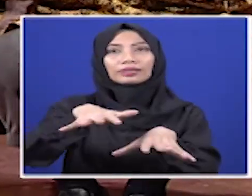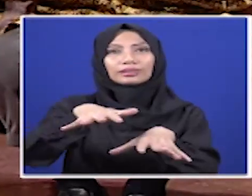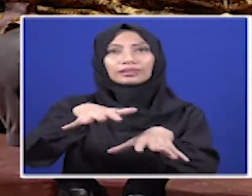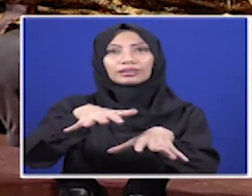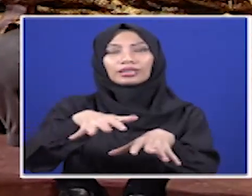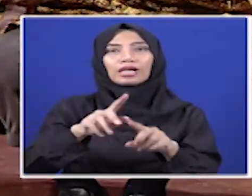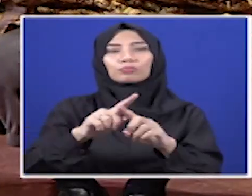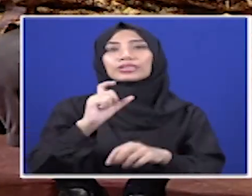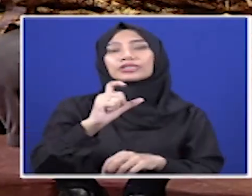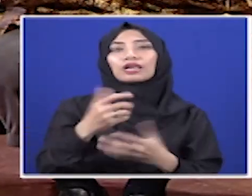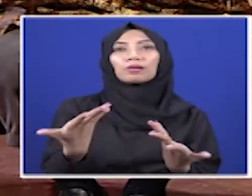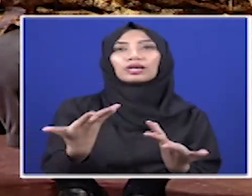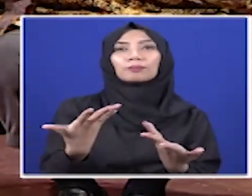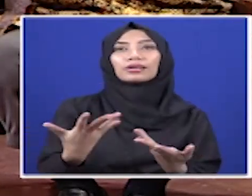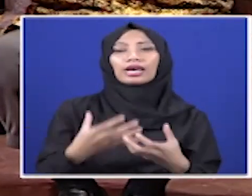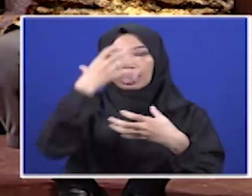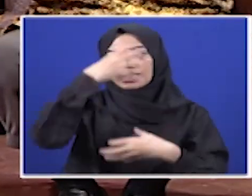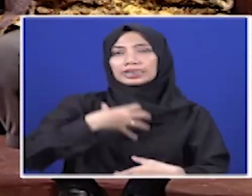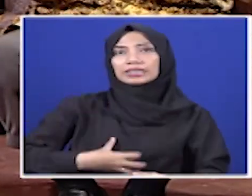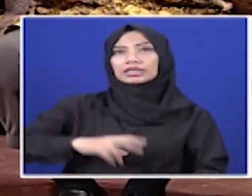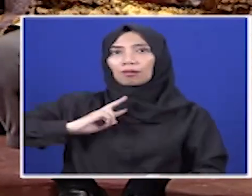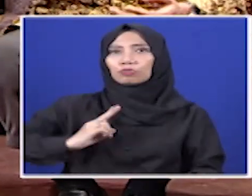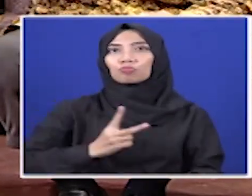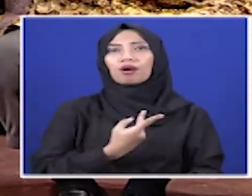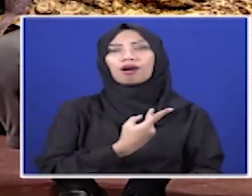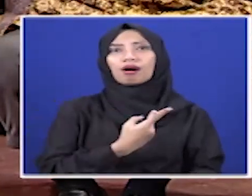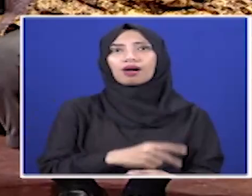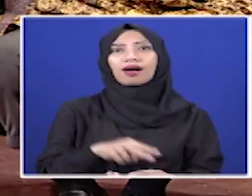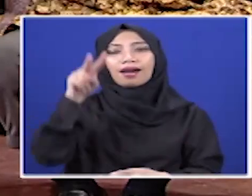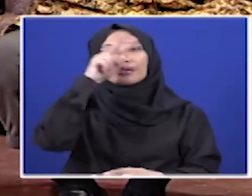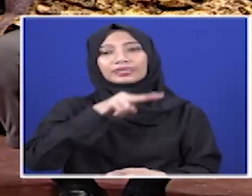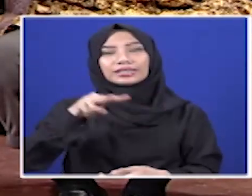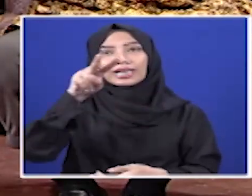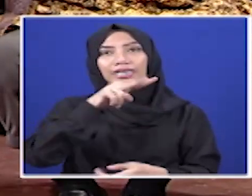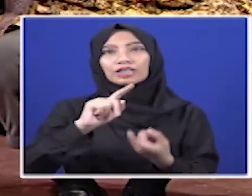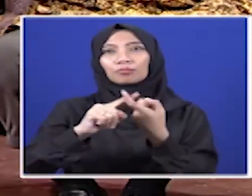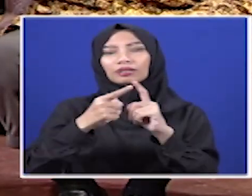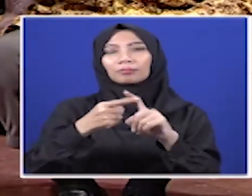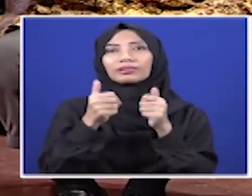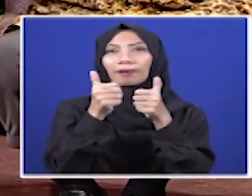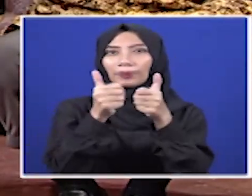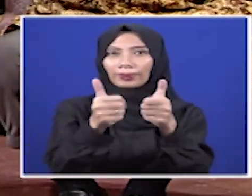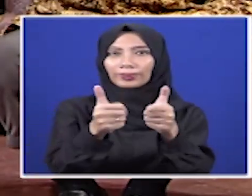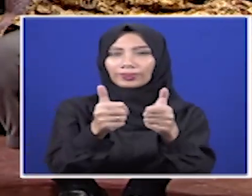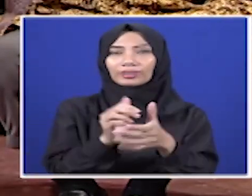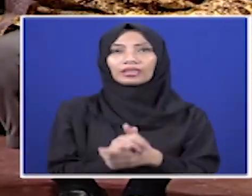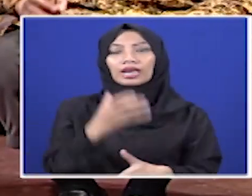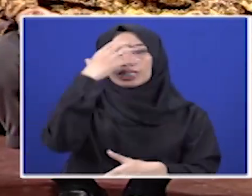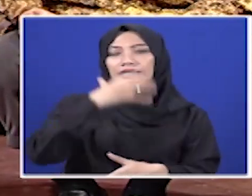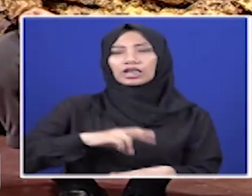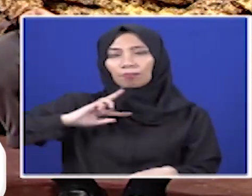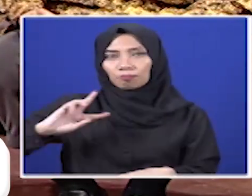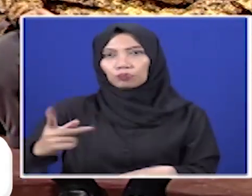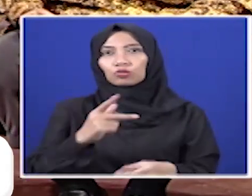yang ketiga banyak bergaul dengan orang baik kalau kita berkurang baik Maka insya Allah dapatnya juga di tempat yang baik maka berarti dia akan kembali pada